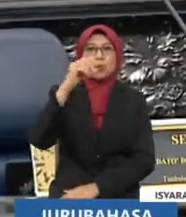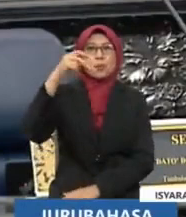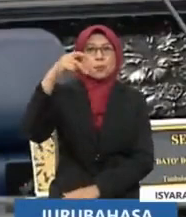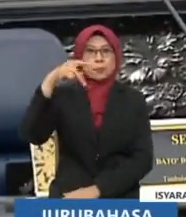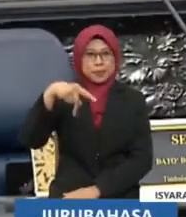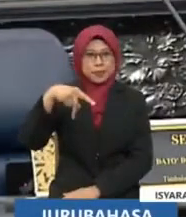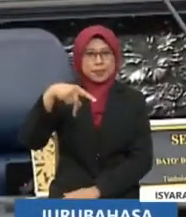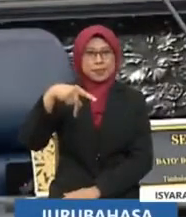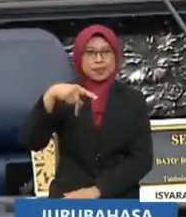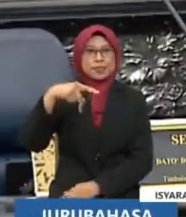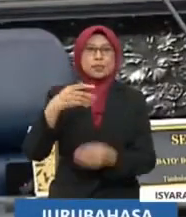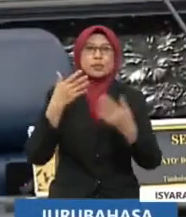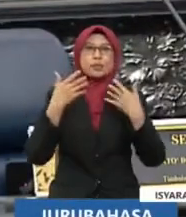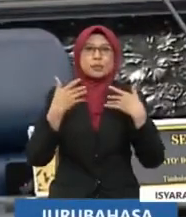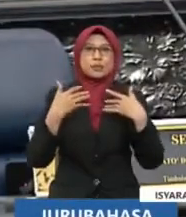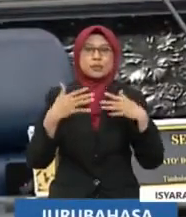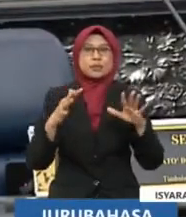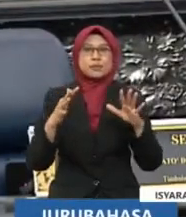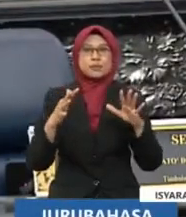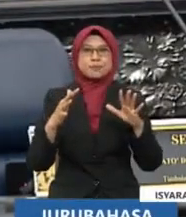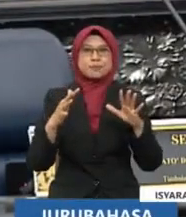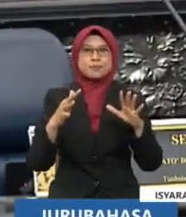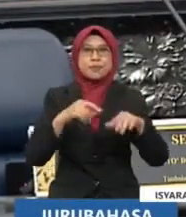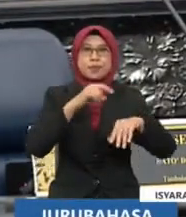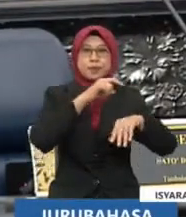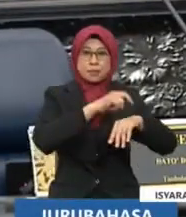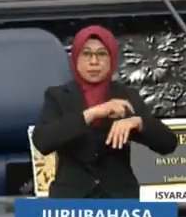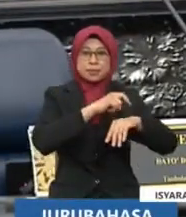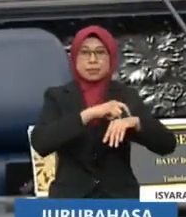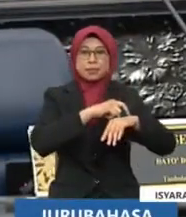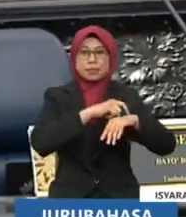SOP yang telah di semasa yang akan dan